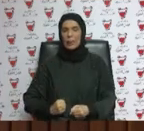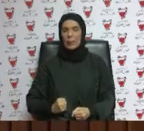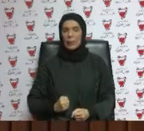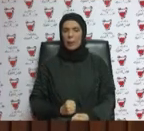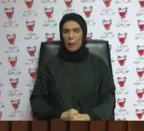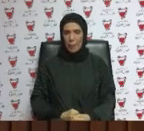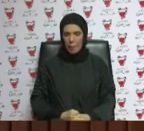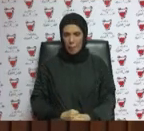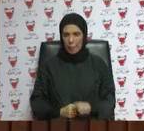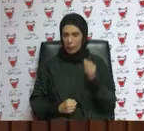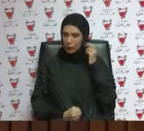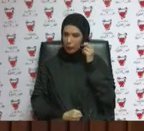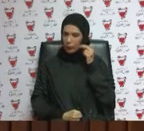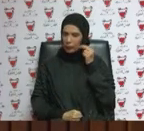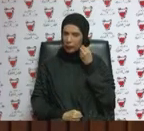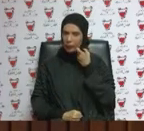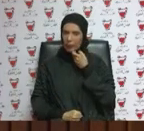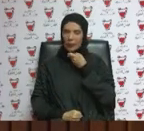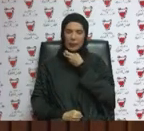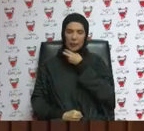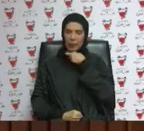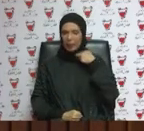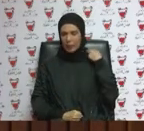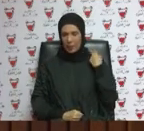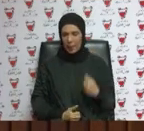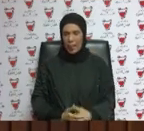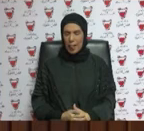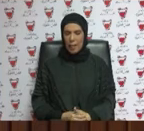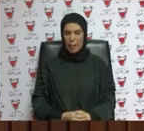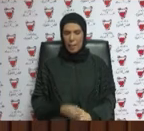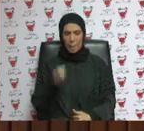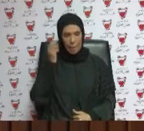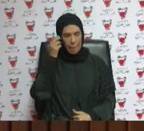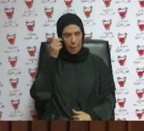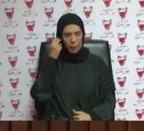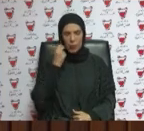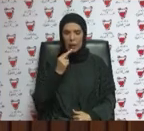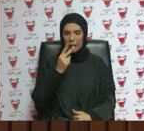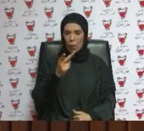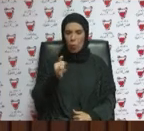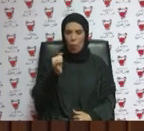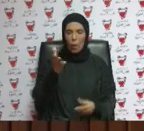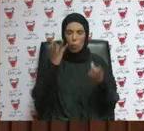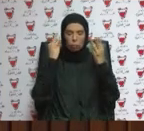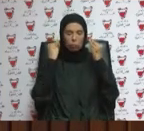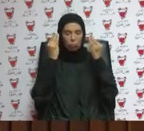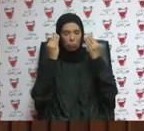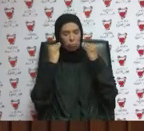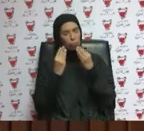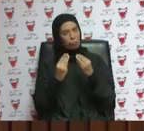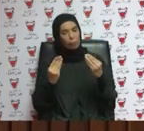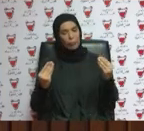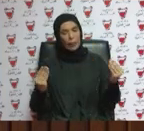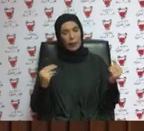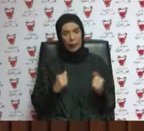أغنيتونا الحقيقة عن أي إضافة ما تفضلتوه من معلومات